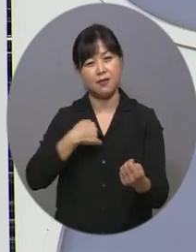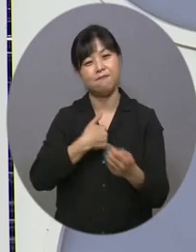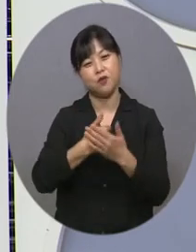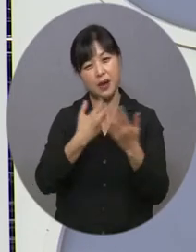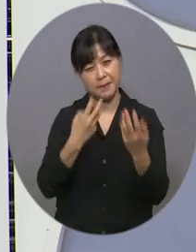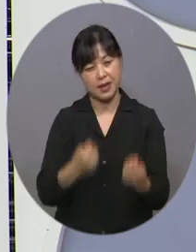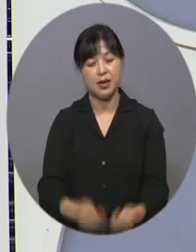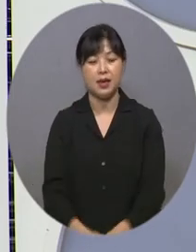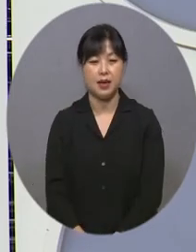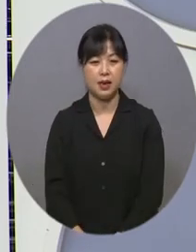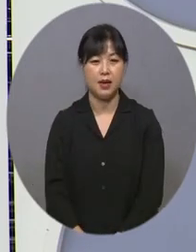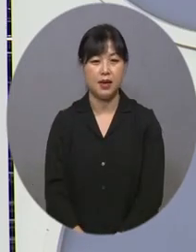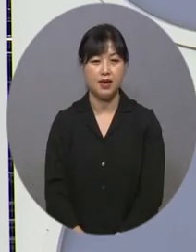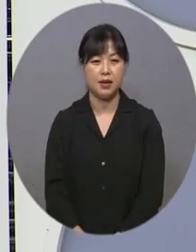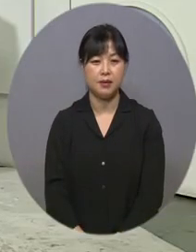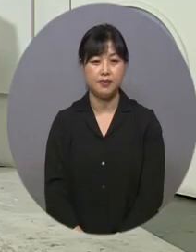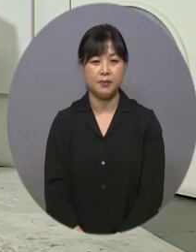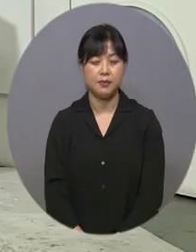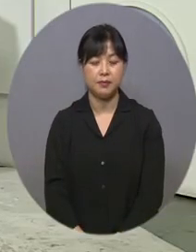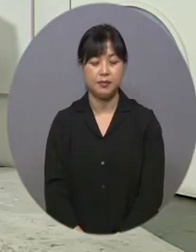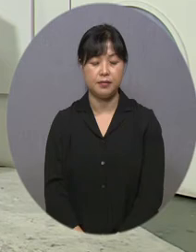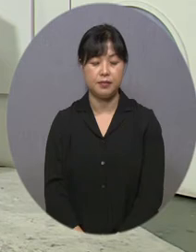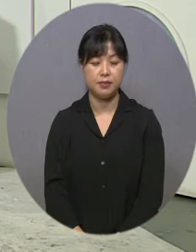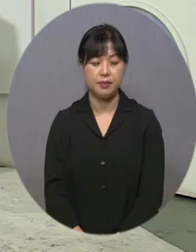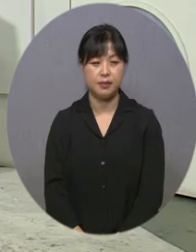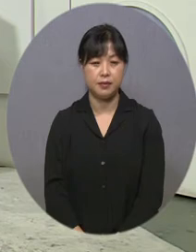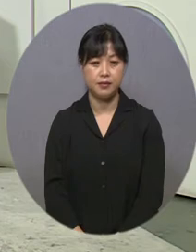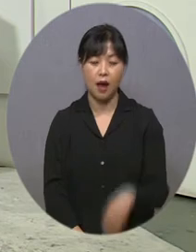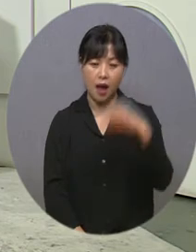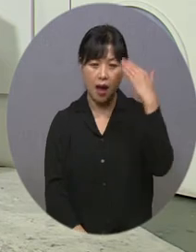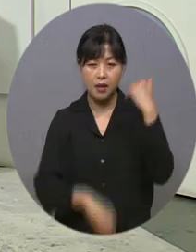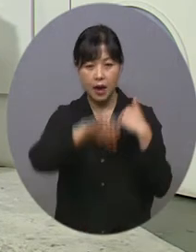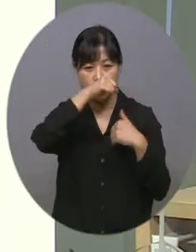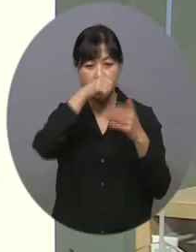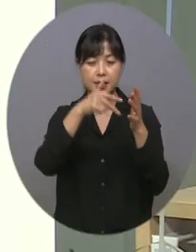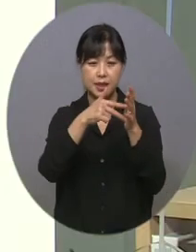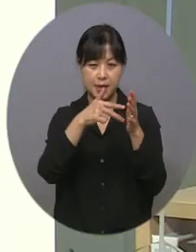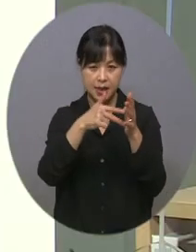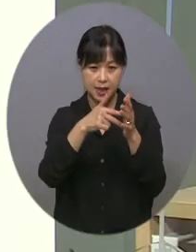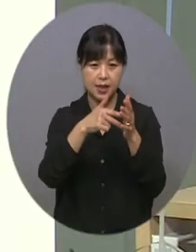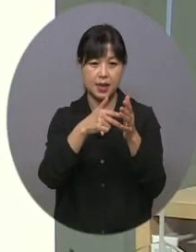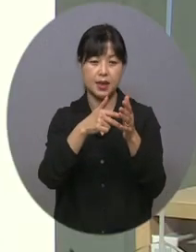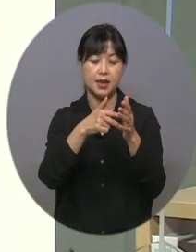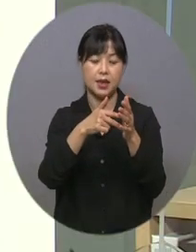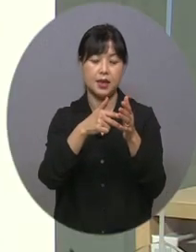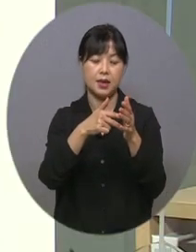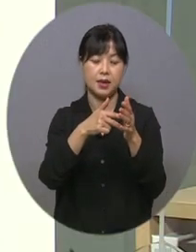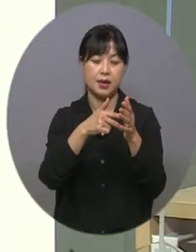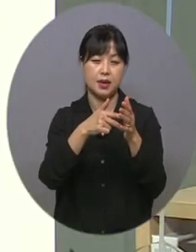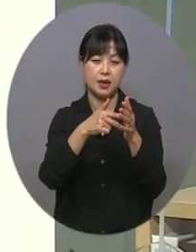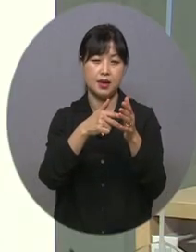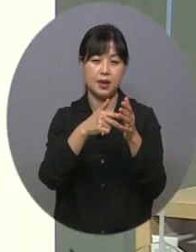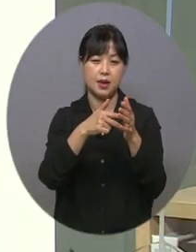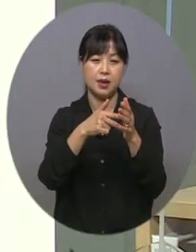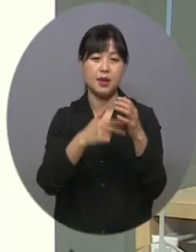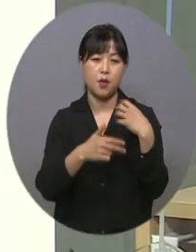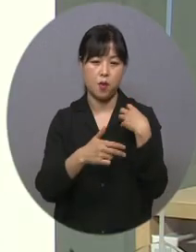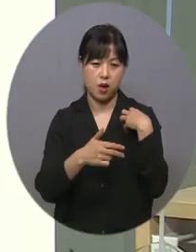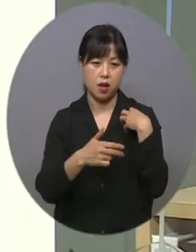도와줬죠. 사실. 예. 그 한아프리카 재단의